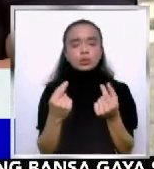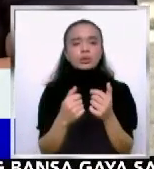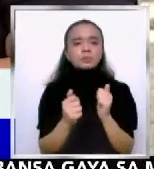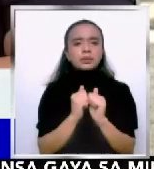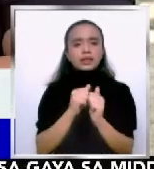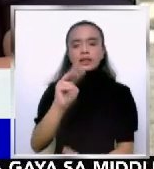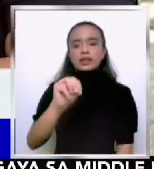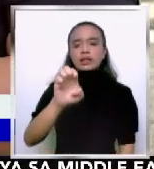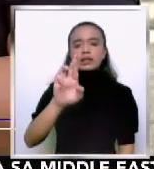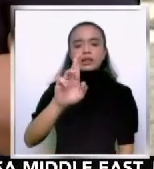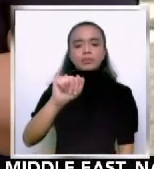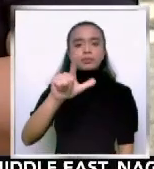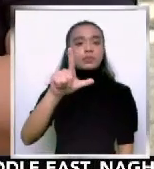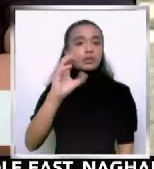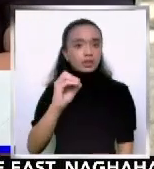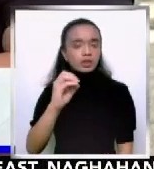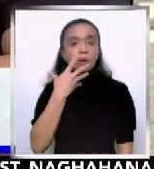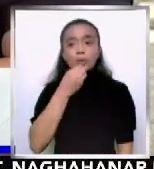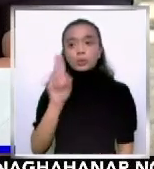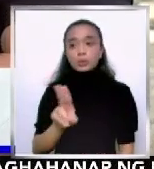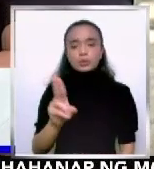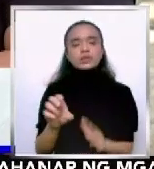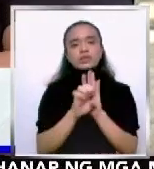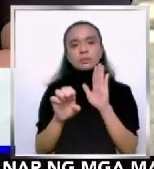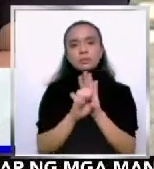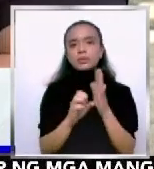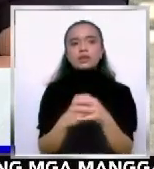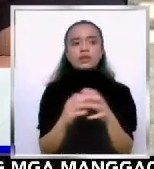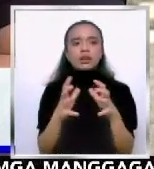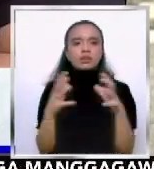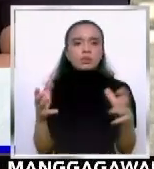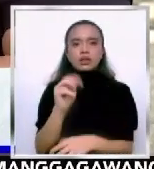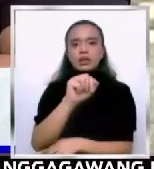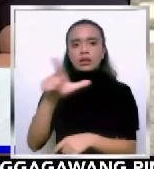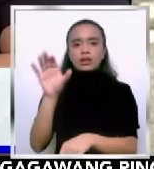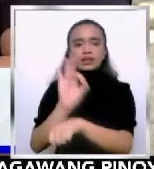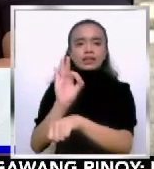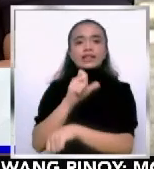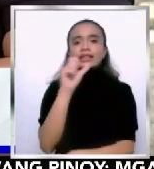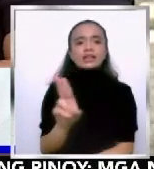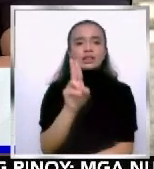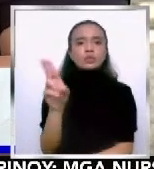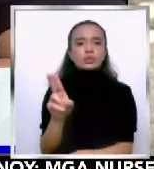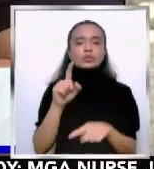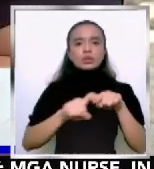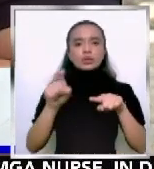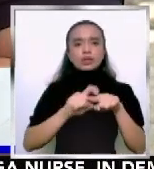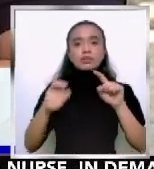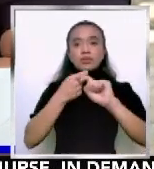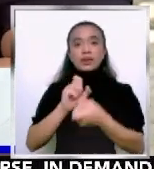mga commercial at industrial users tulad ng mga malalaking mall at mga factory ay hindi muna gagamit ng kuryente mula sa Meralco. Sa